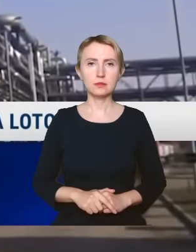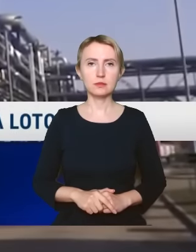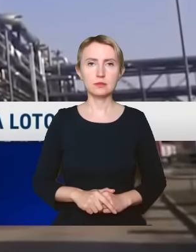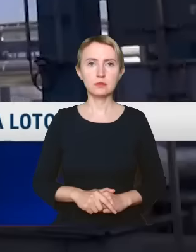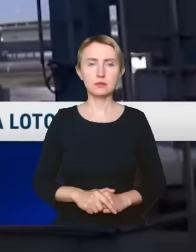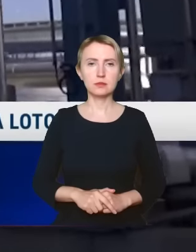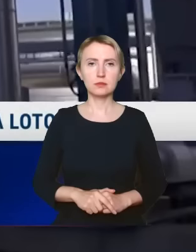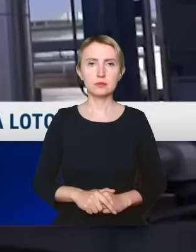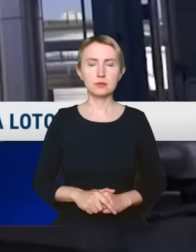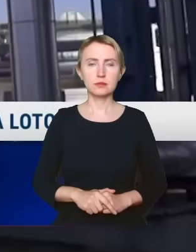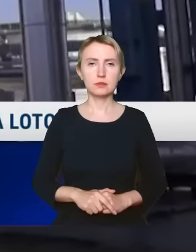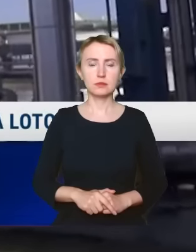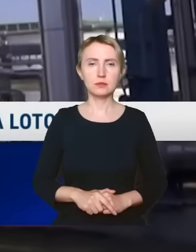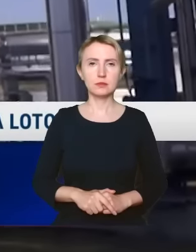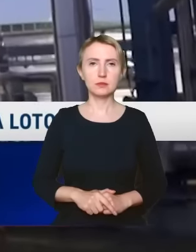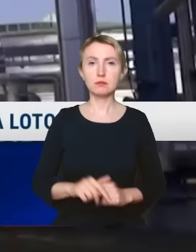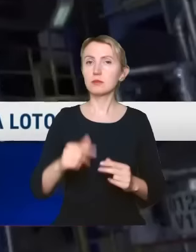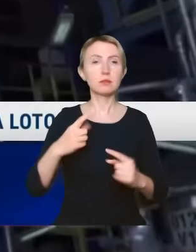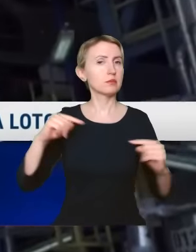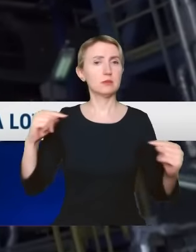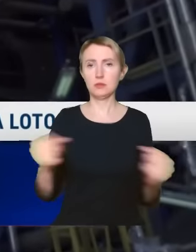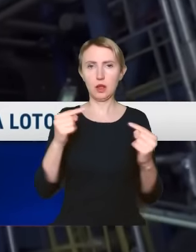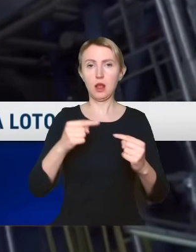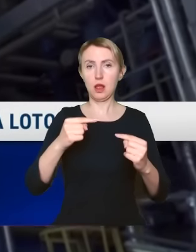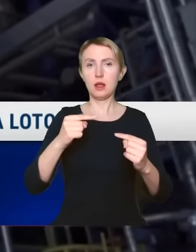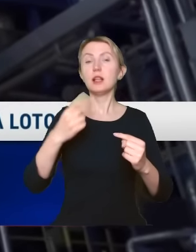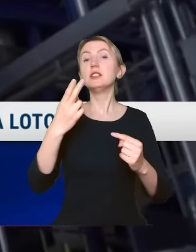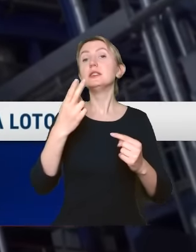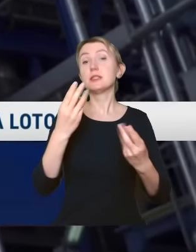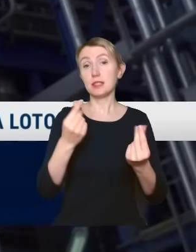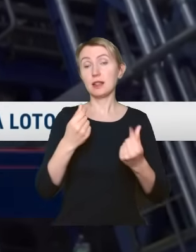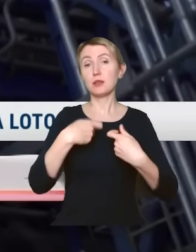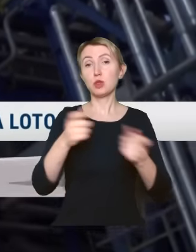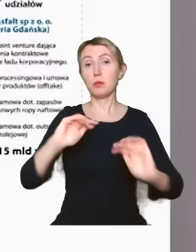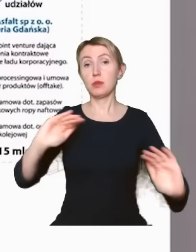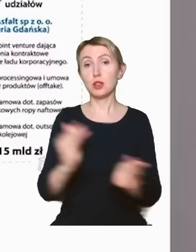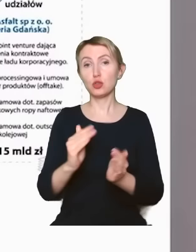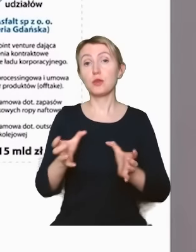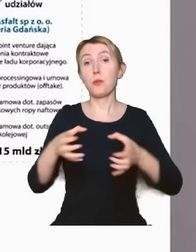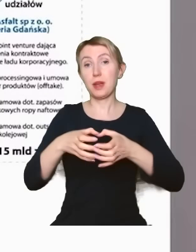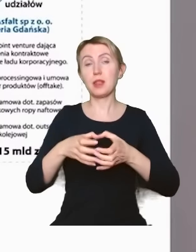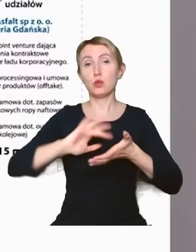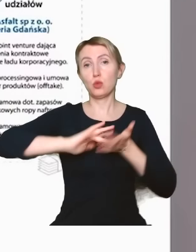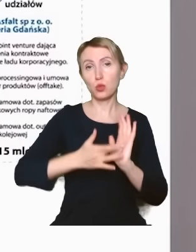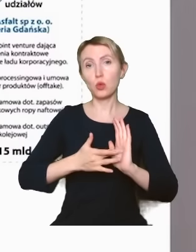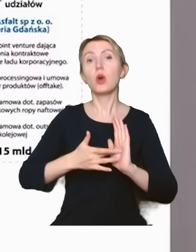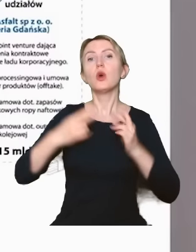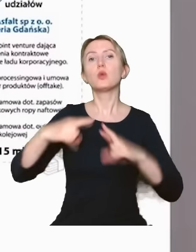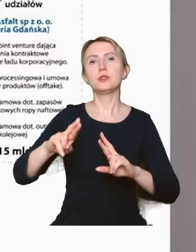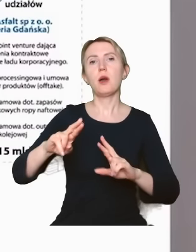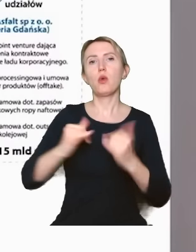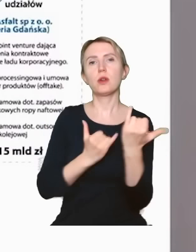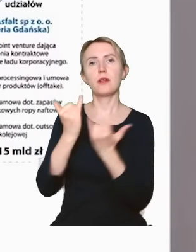W szczególności nieadekwatna była cena sprzedaży mniejszościowego pakietu udziałów rafinerii gdańskiej na